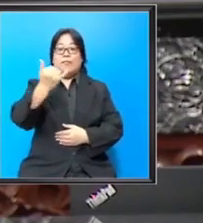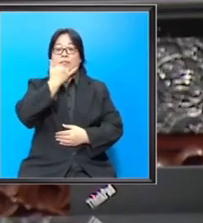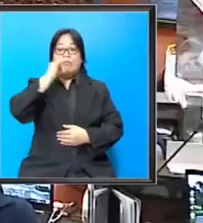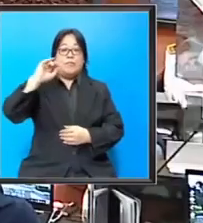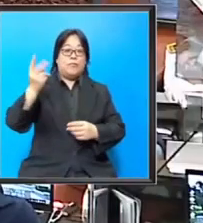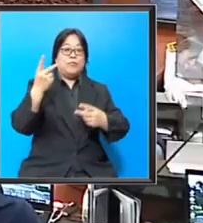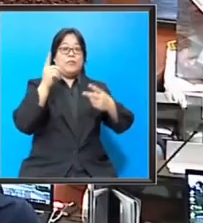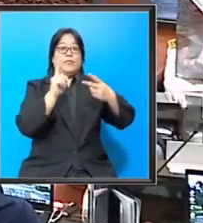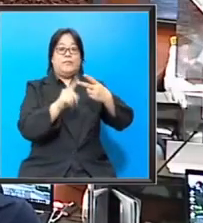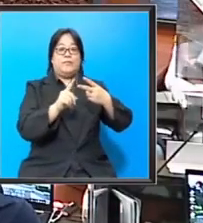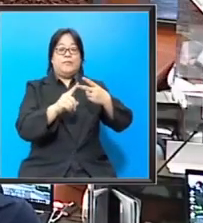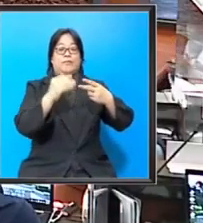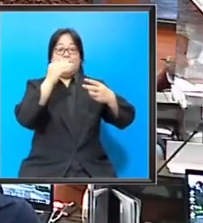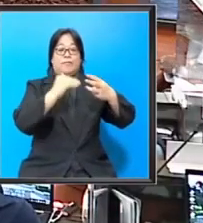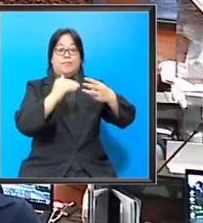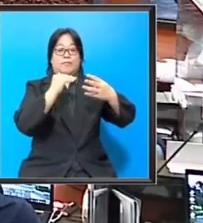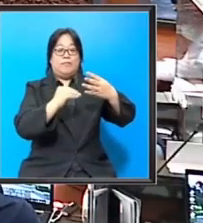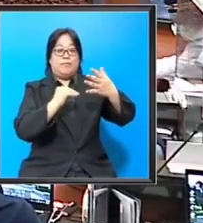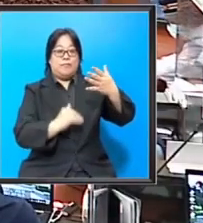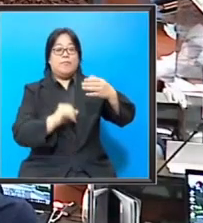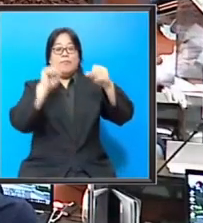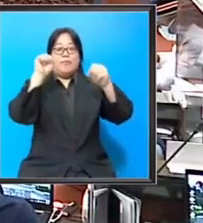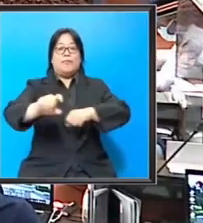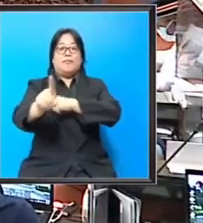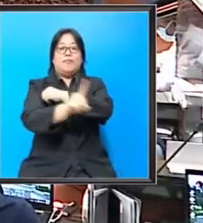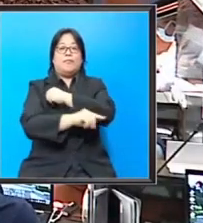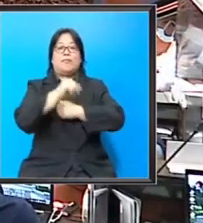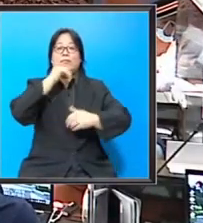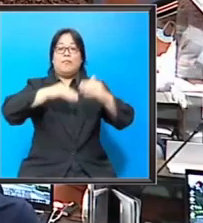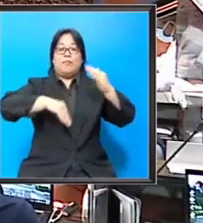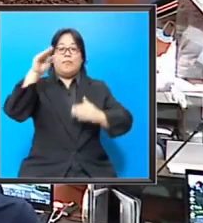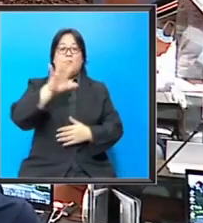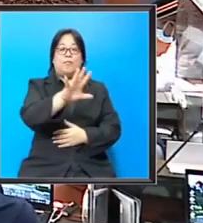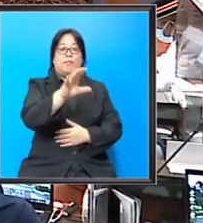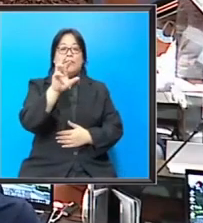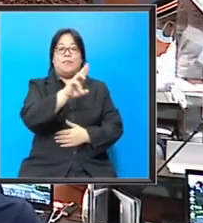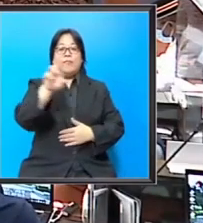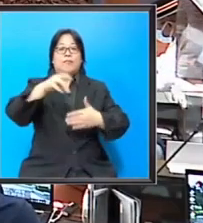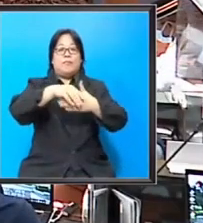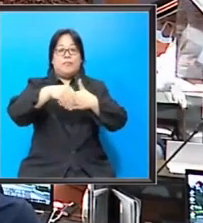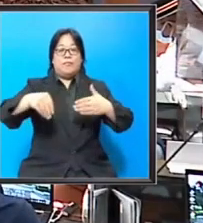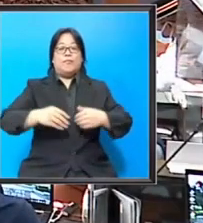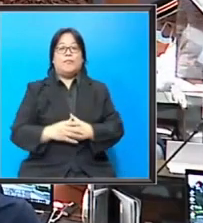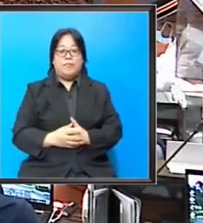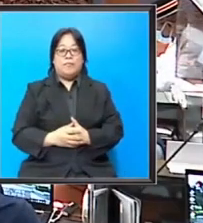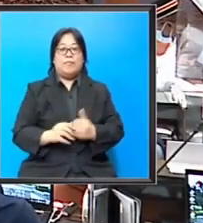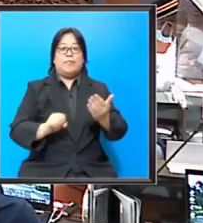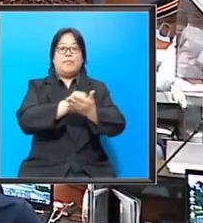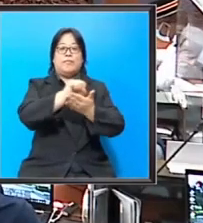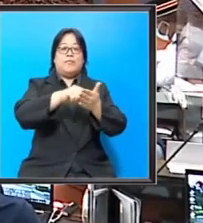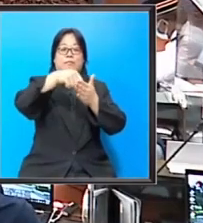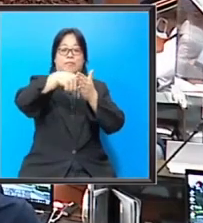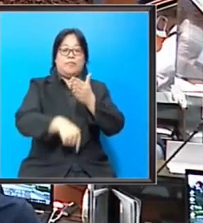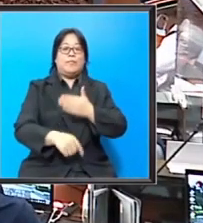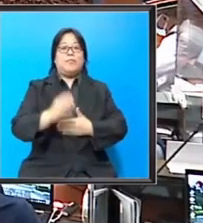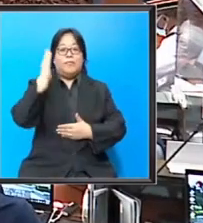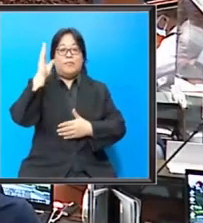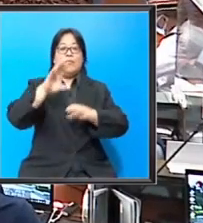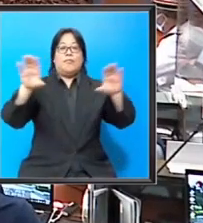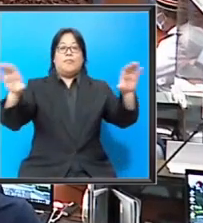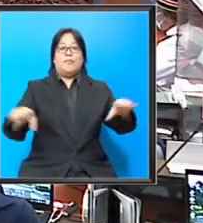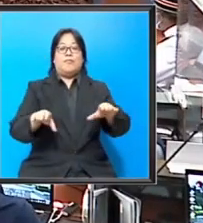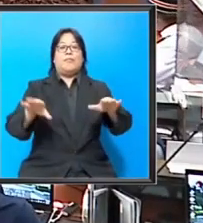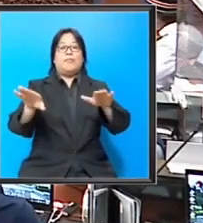Kesalahan kedua dan berikutnya boleh didenda tidak melebihi 500.000 Ringgit setiap terlanjur juga akan